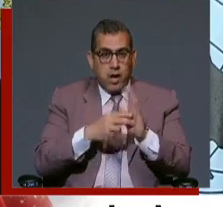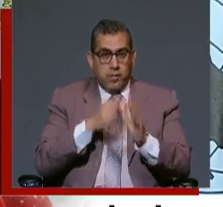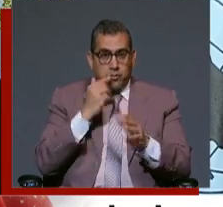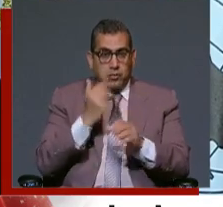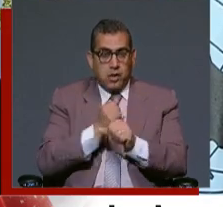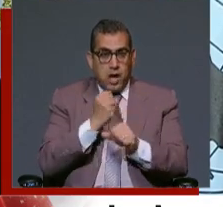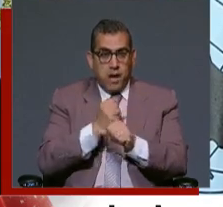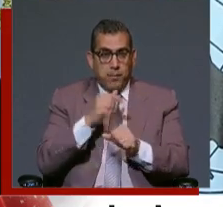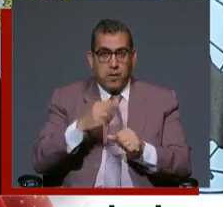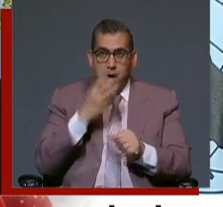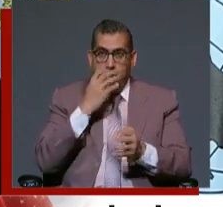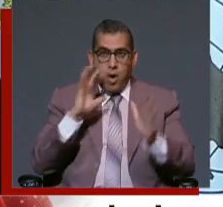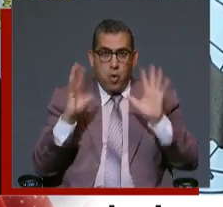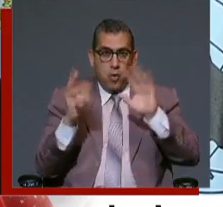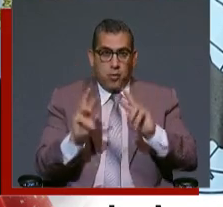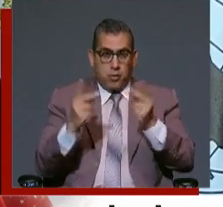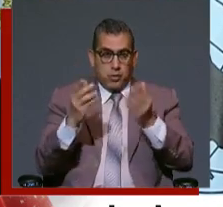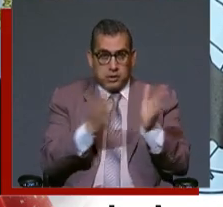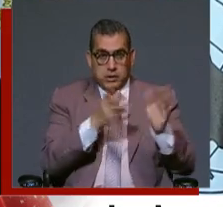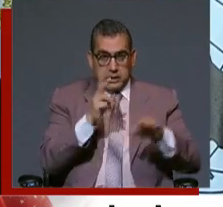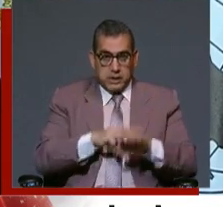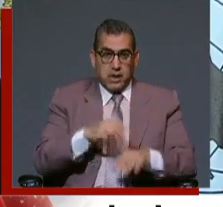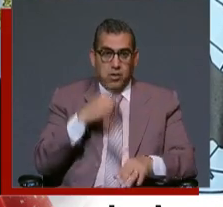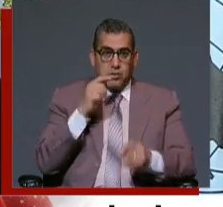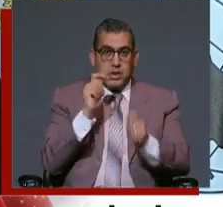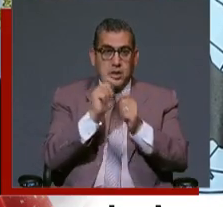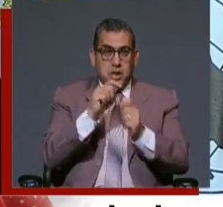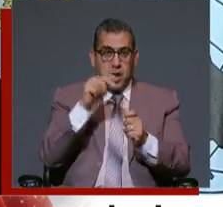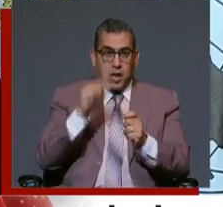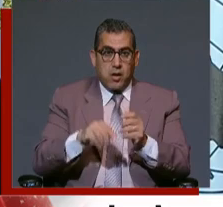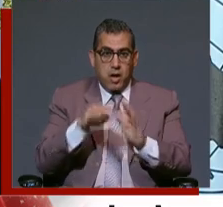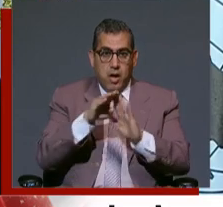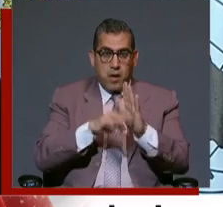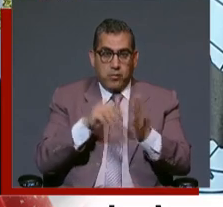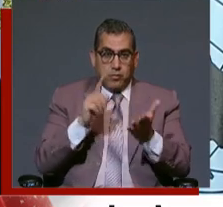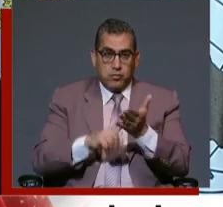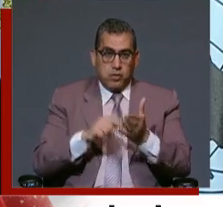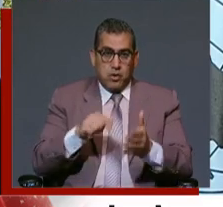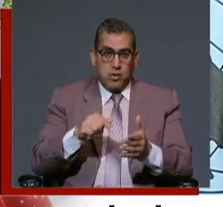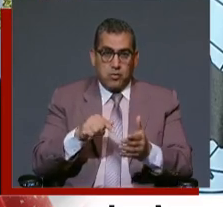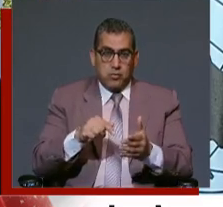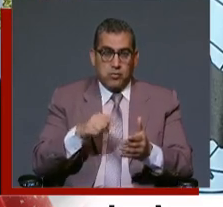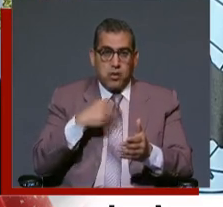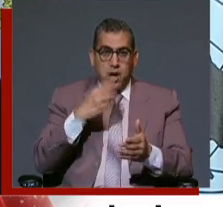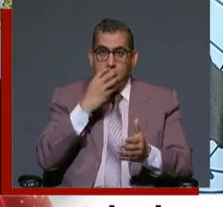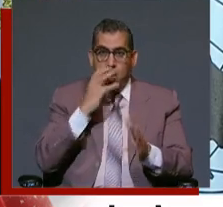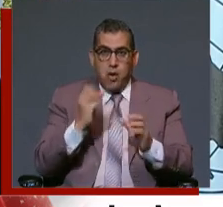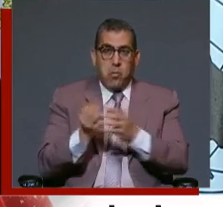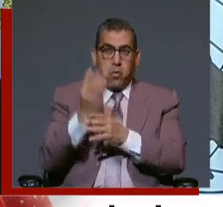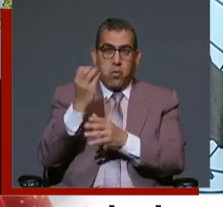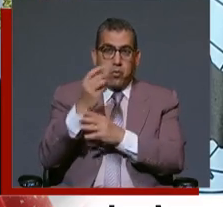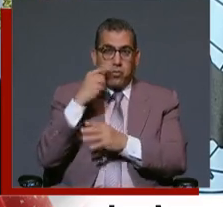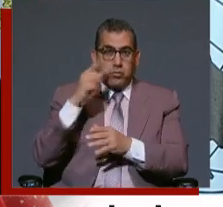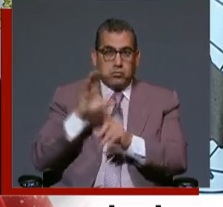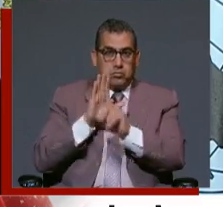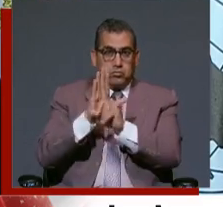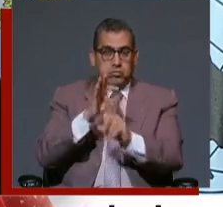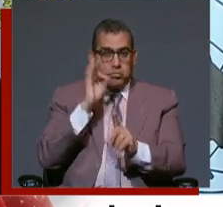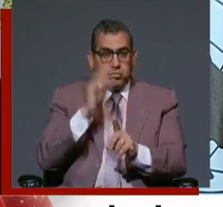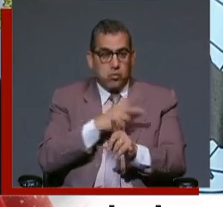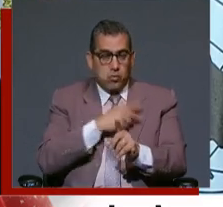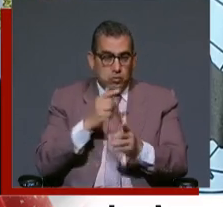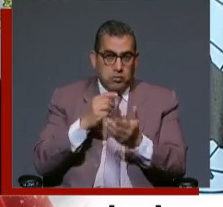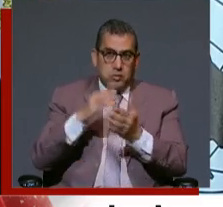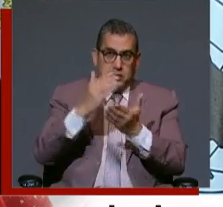العمل المناخي، فضلا على إطلاق مبادرة أسواق الكربون التي تحظى بدعم من الحكومات